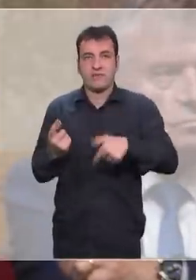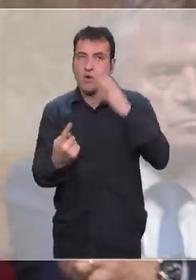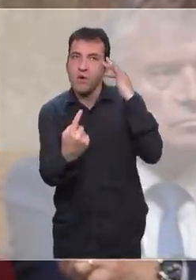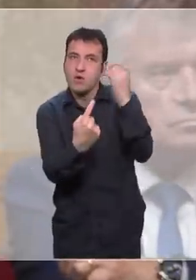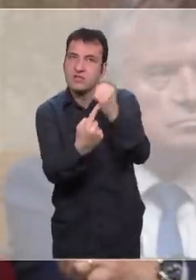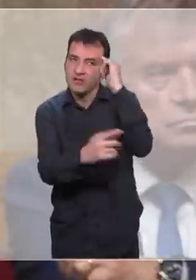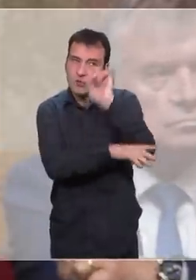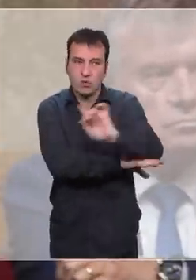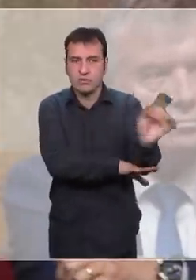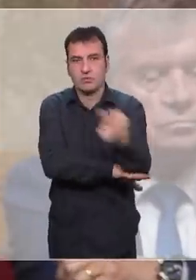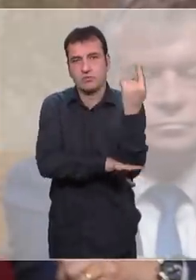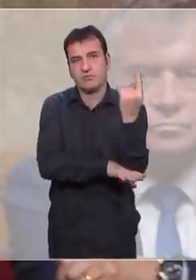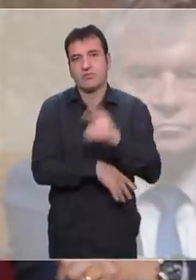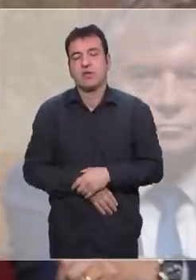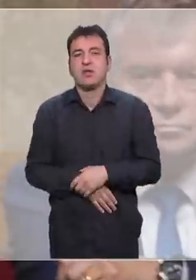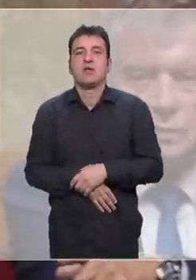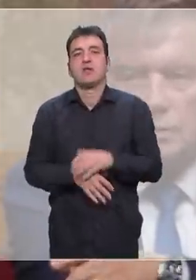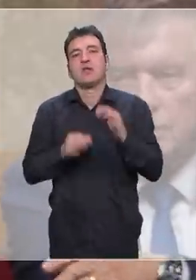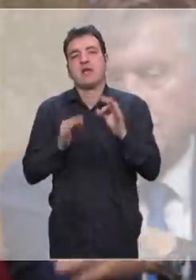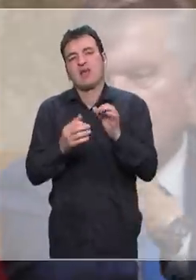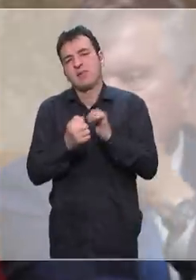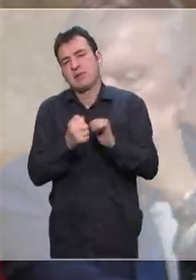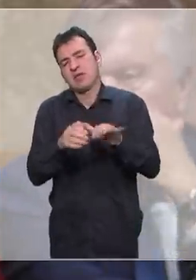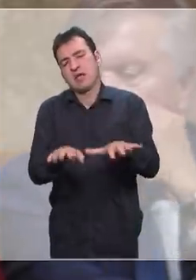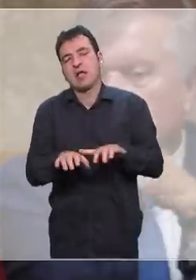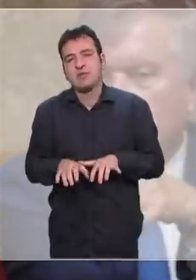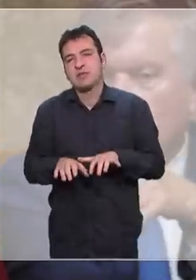objectif pour tous. Les formalités administratives